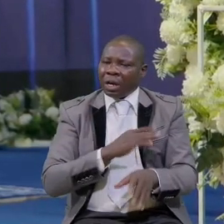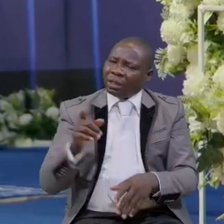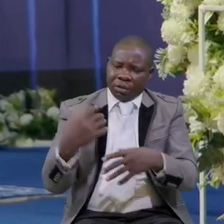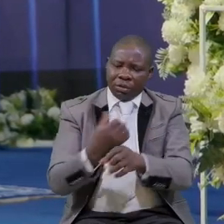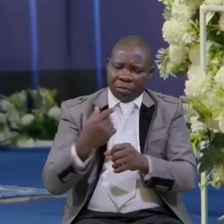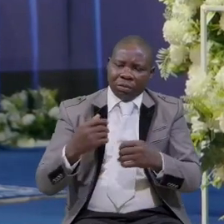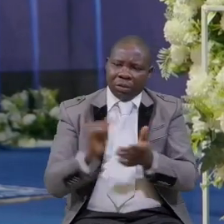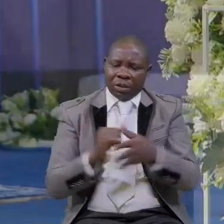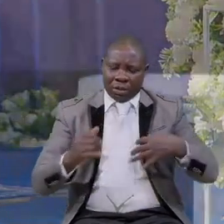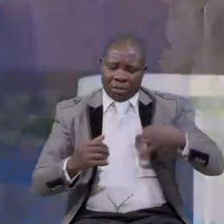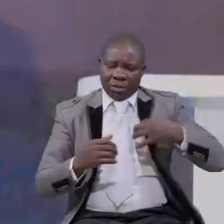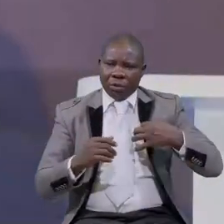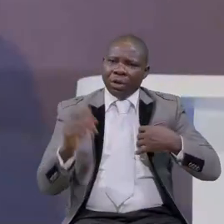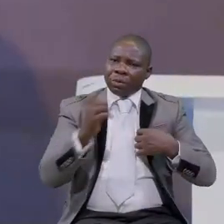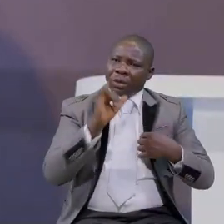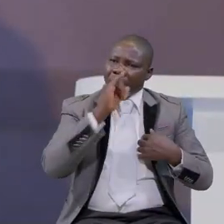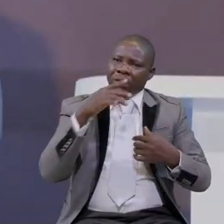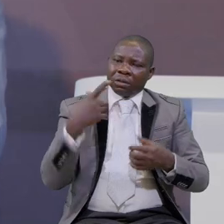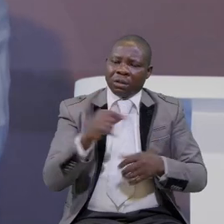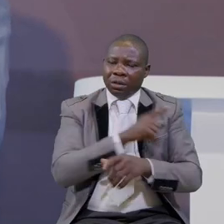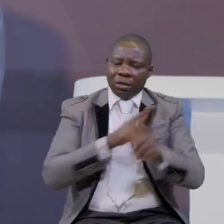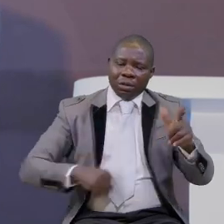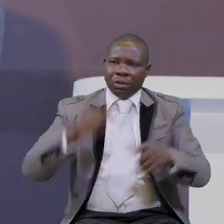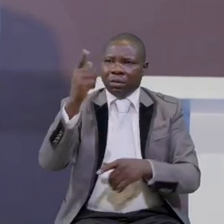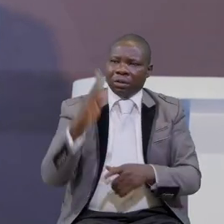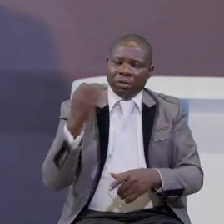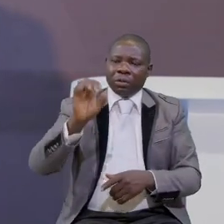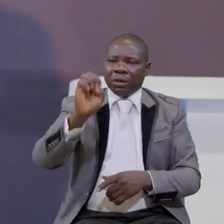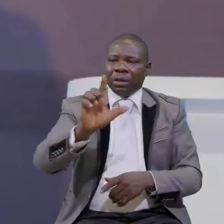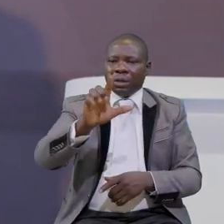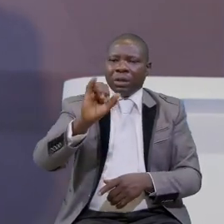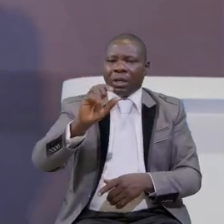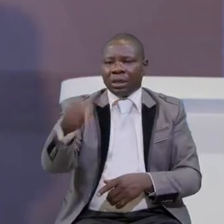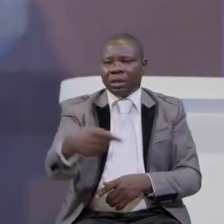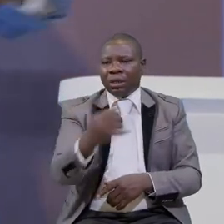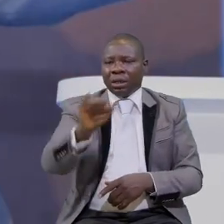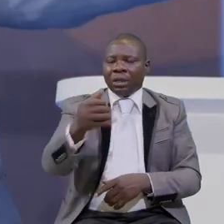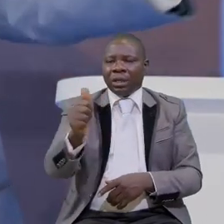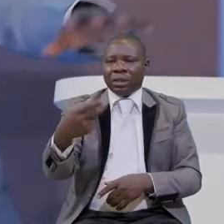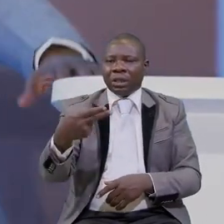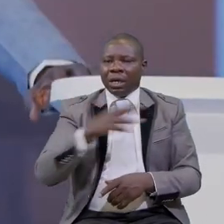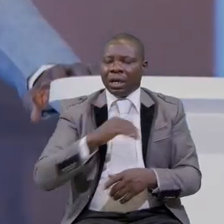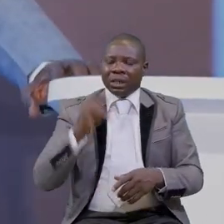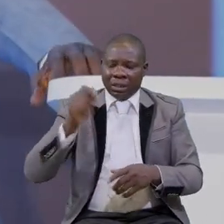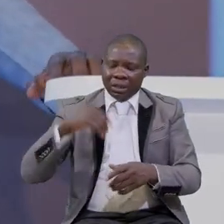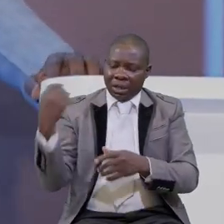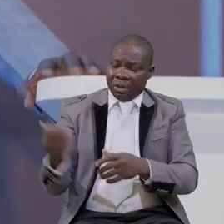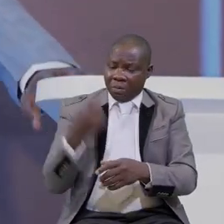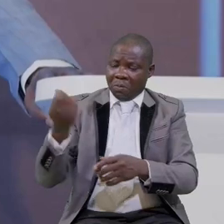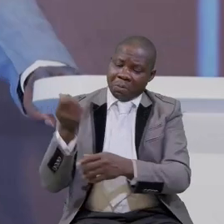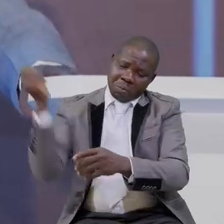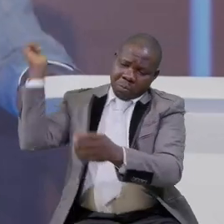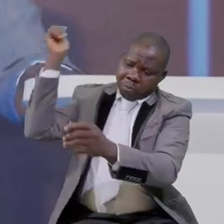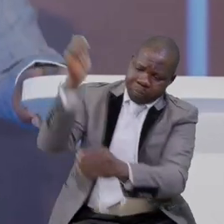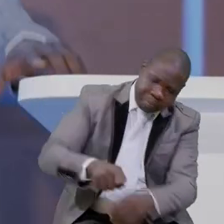Dieu d'Élie? Et il a plié le manteau, a frappé les eaux. Et les eaux ont été